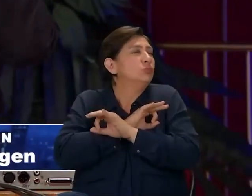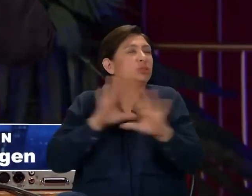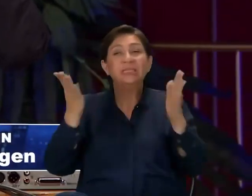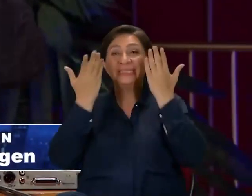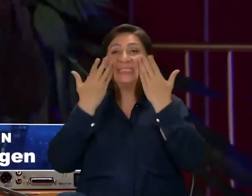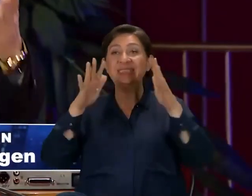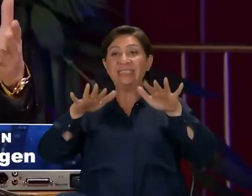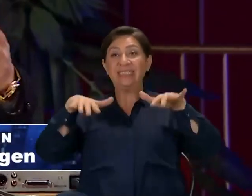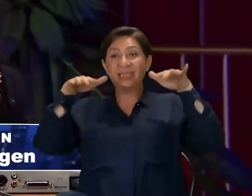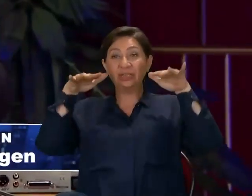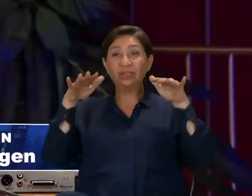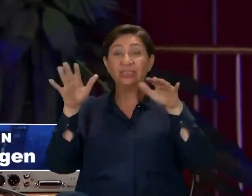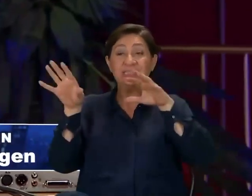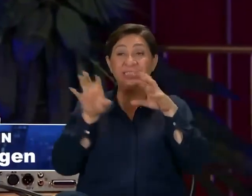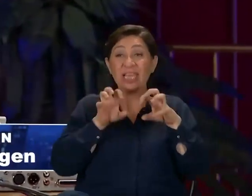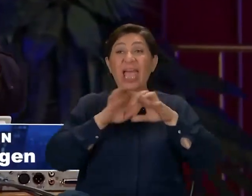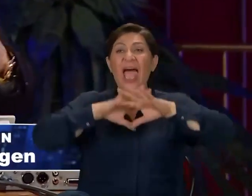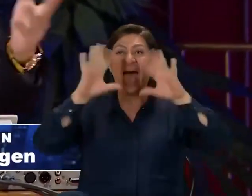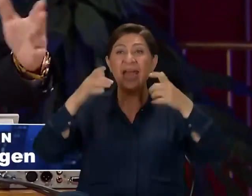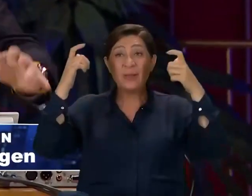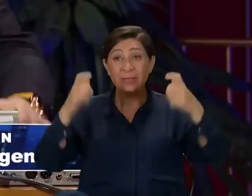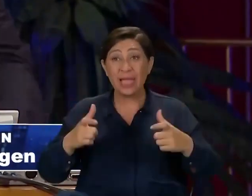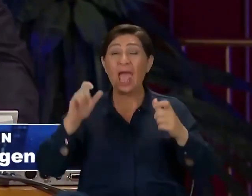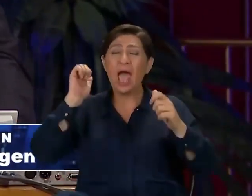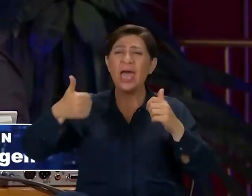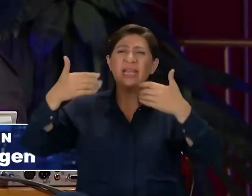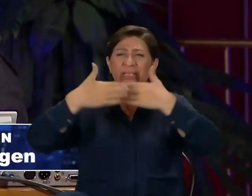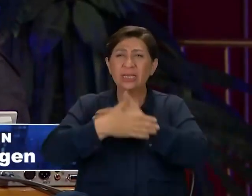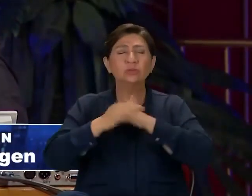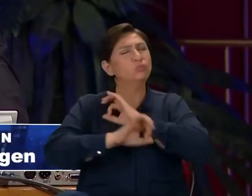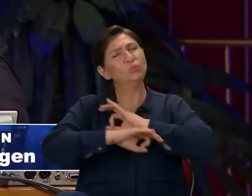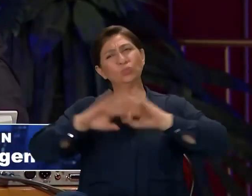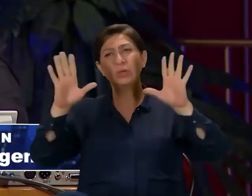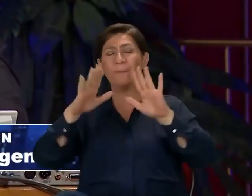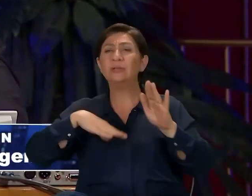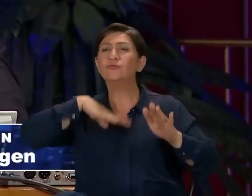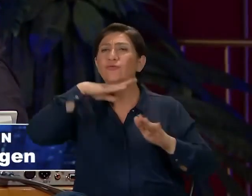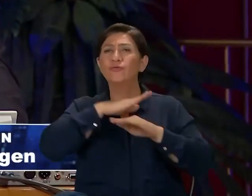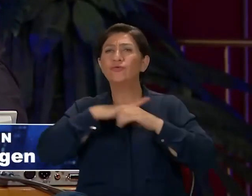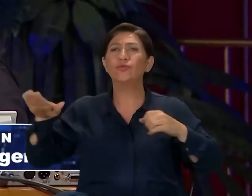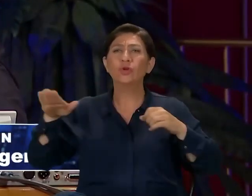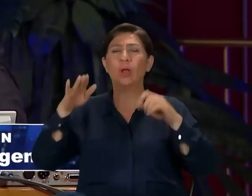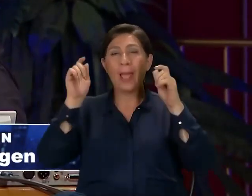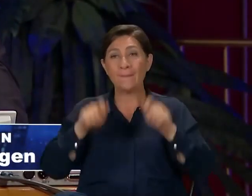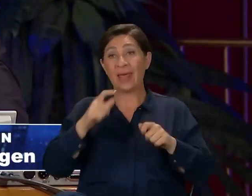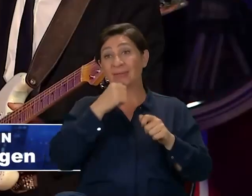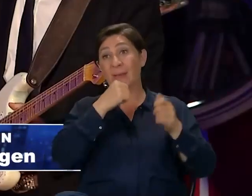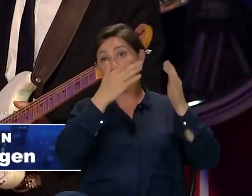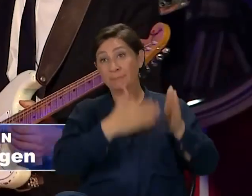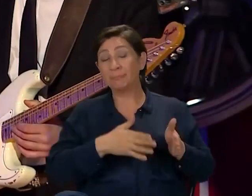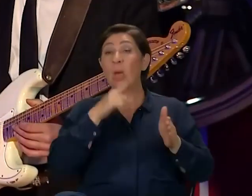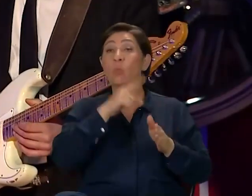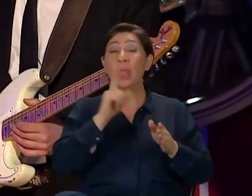seyirci çeken, her mekanı her gece mükemmelen dolduran bir adam Barbaros. Tabii ki